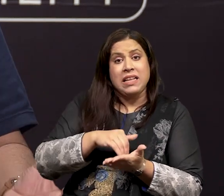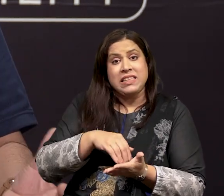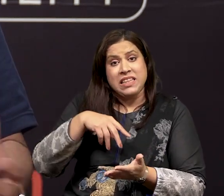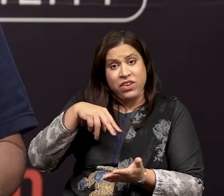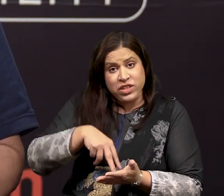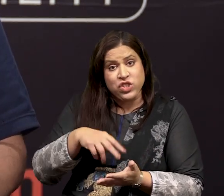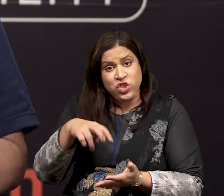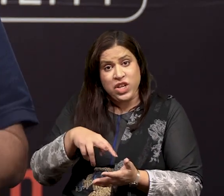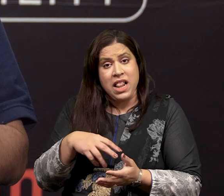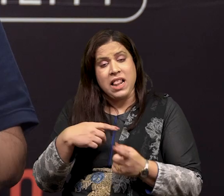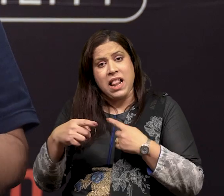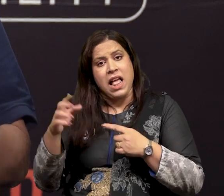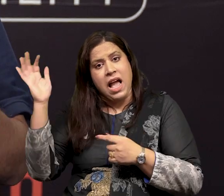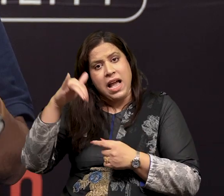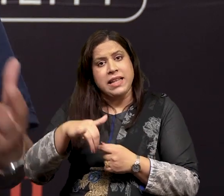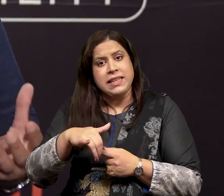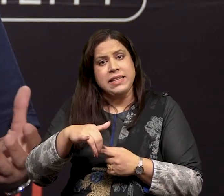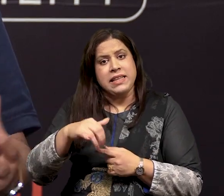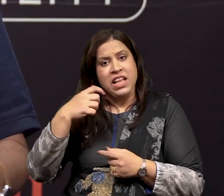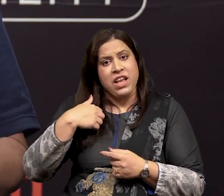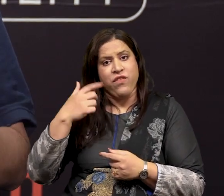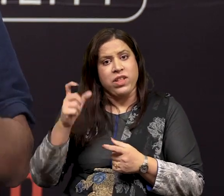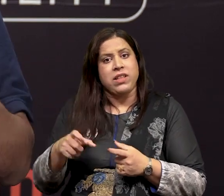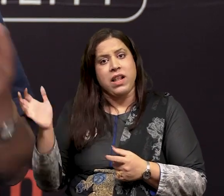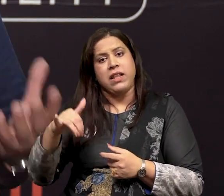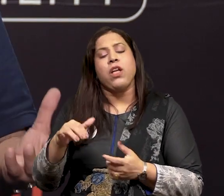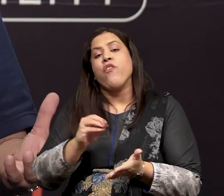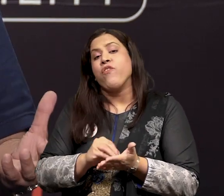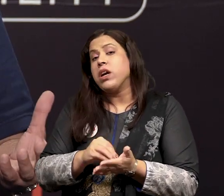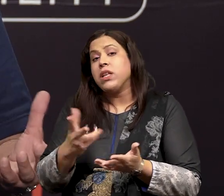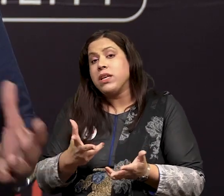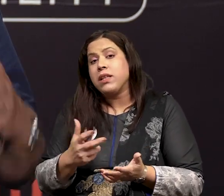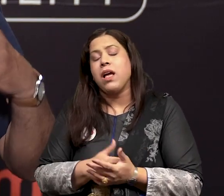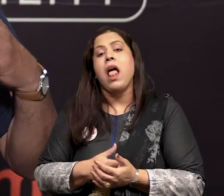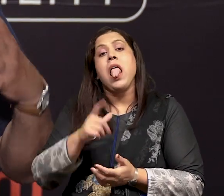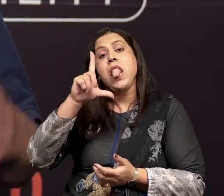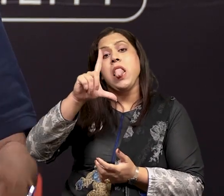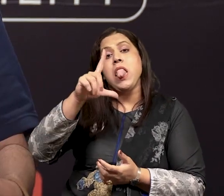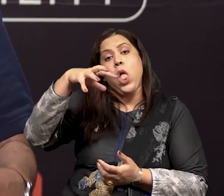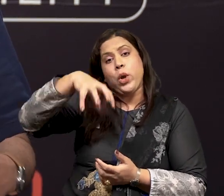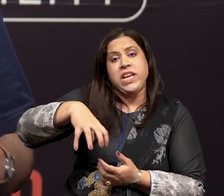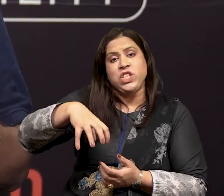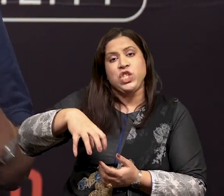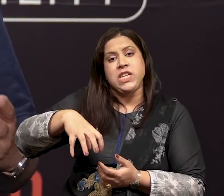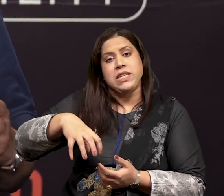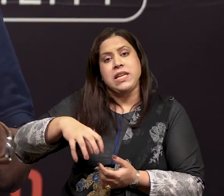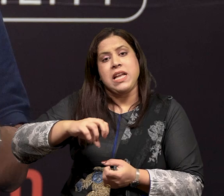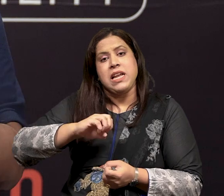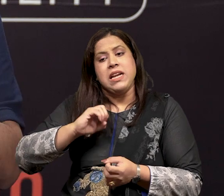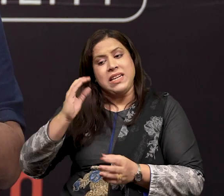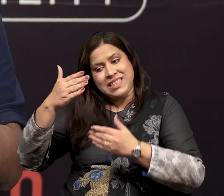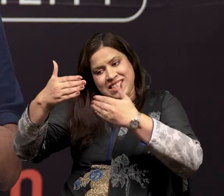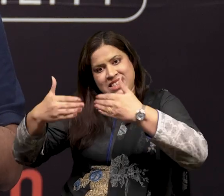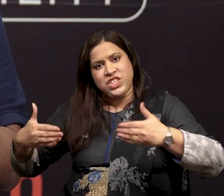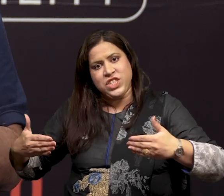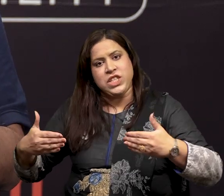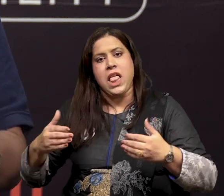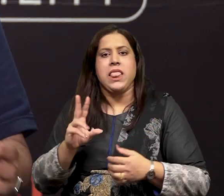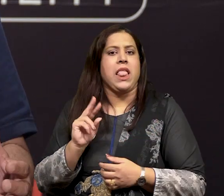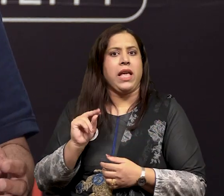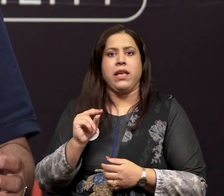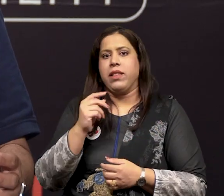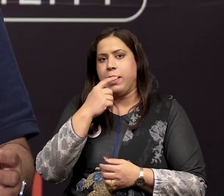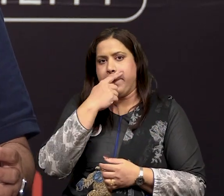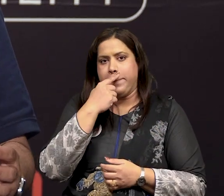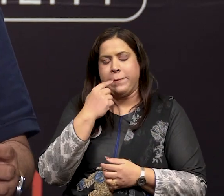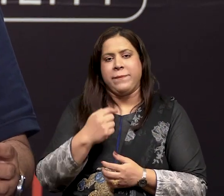एग्जिबिशन देखते थे, वर्चुअल टॉक्स होती थी, वर्चुअल सारी एक्टिविटीज़ होती थी। उसका एक और भी फ़ायदा ये था कि वो एक